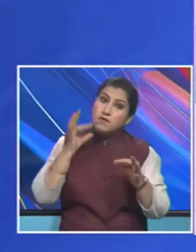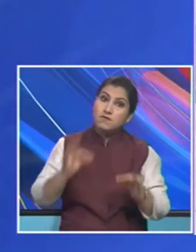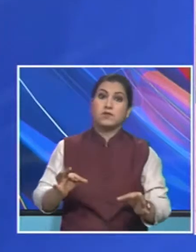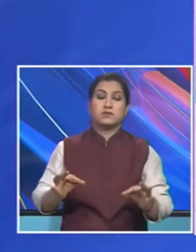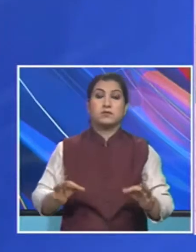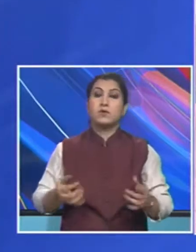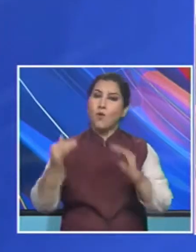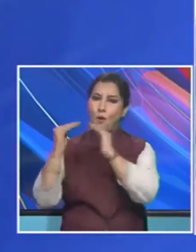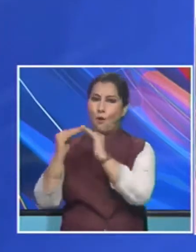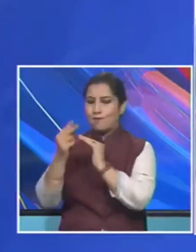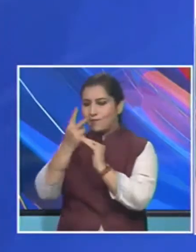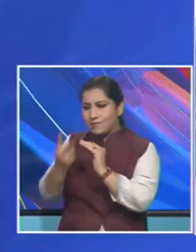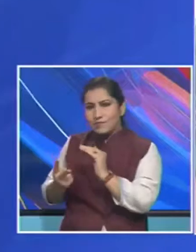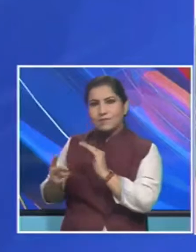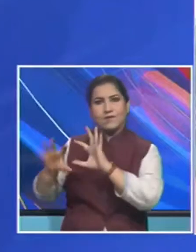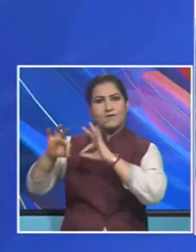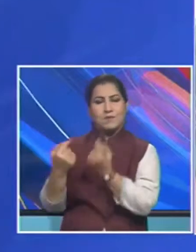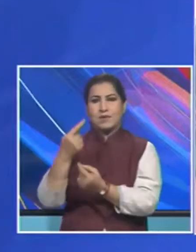घर से।